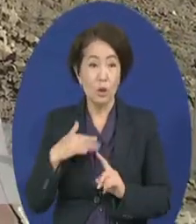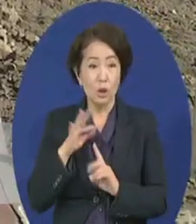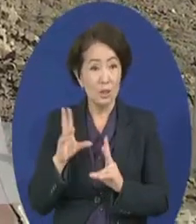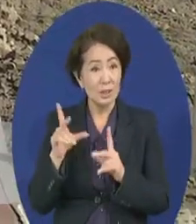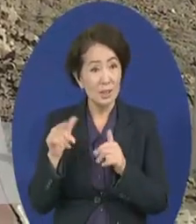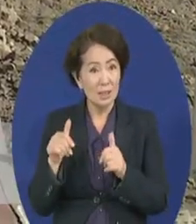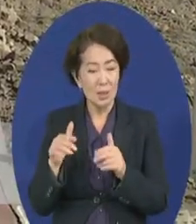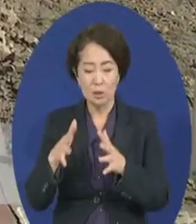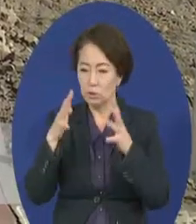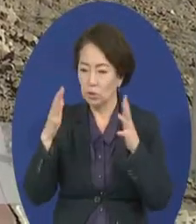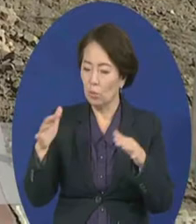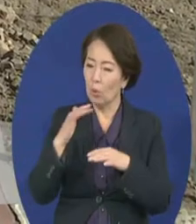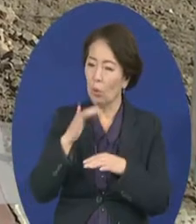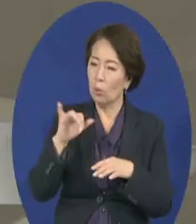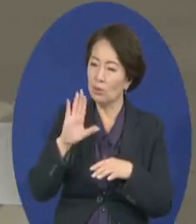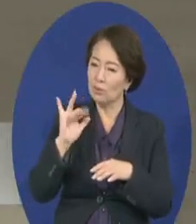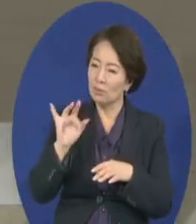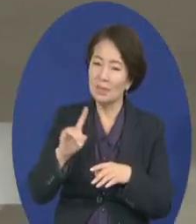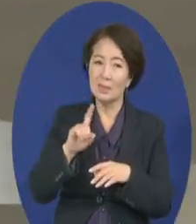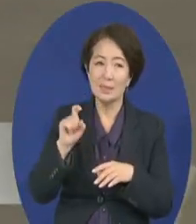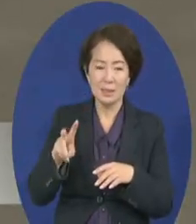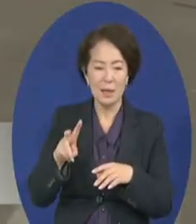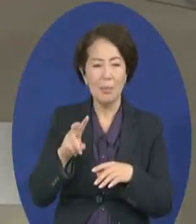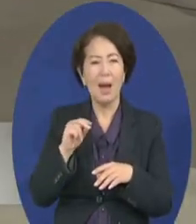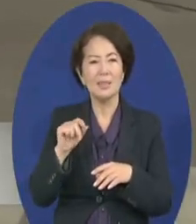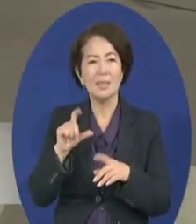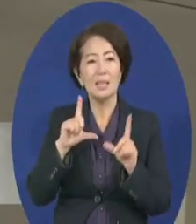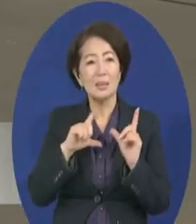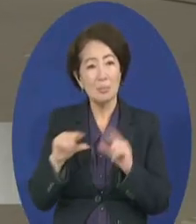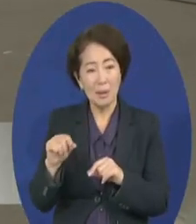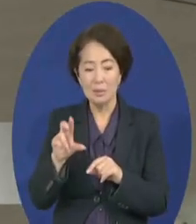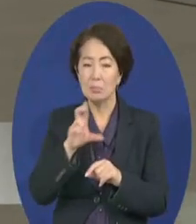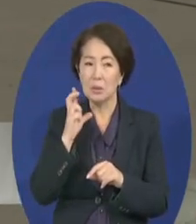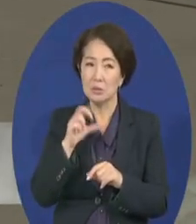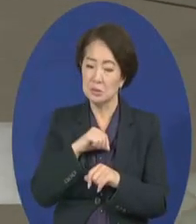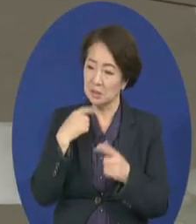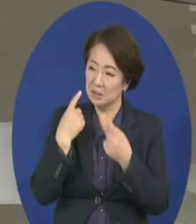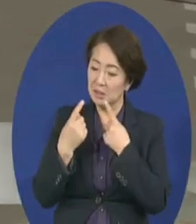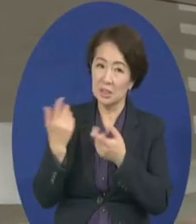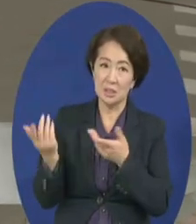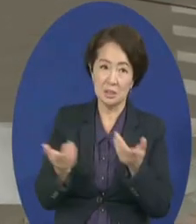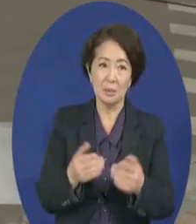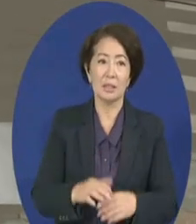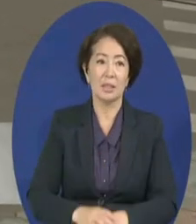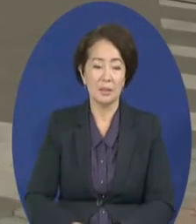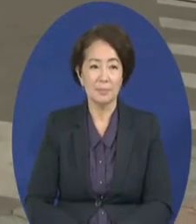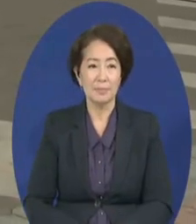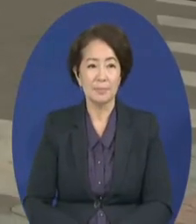сайжирч, томоохон уулзуур замуудын ачаалал багасаж байгааг Баян хөшөөний иргэдэд хэлж байсан юм.